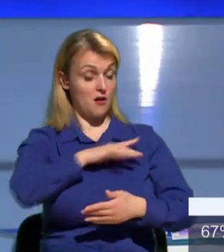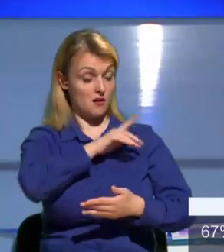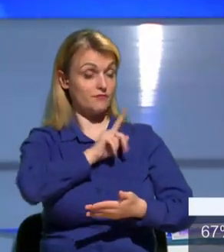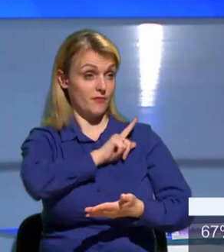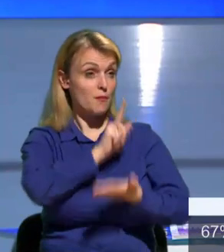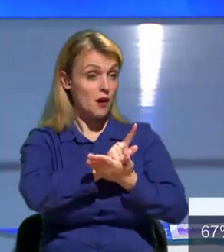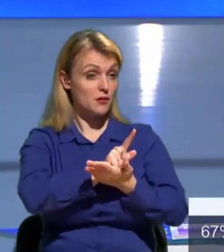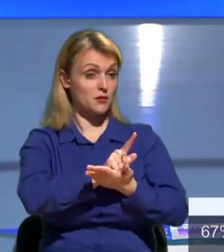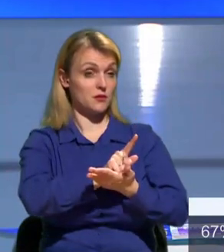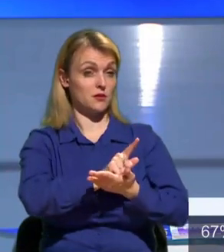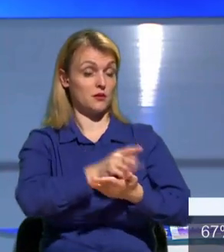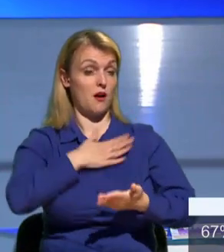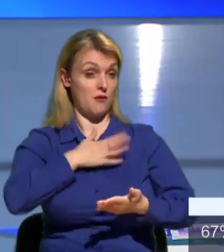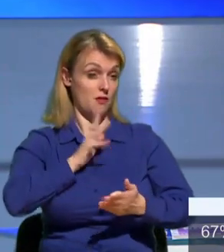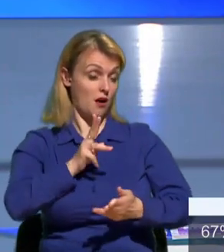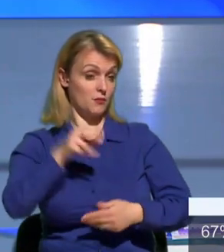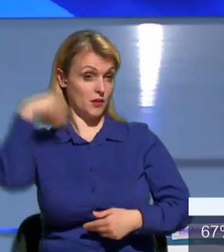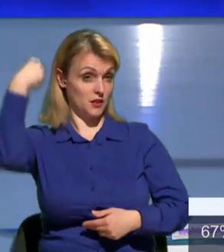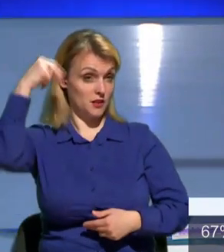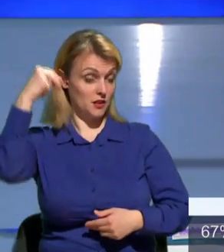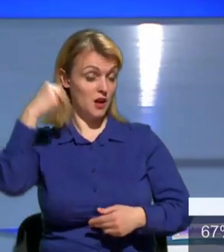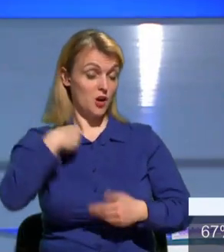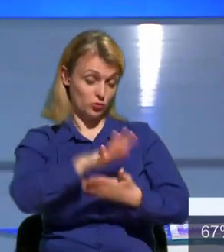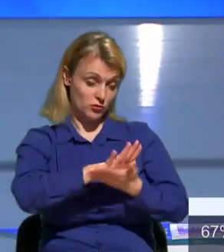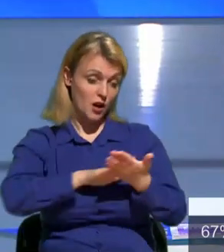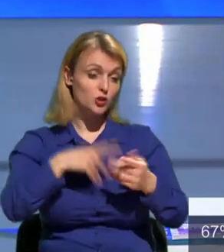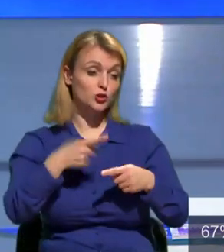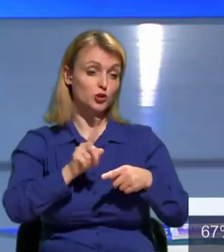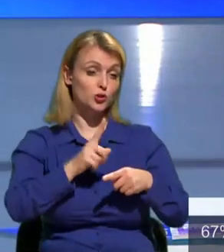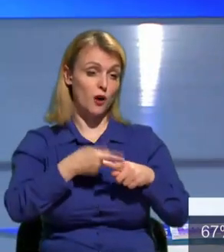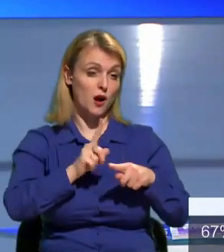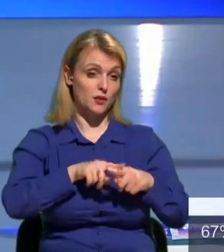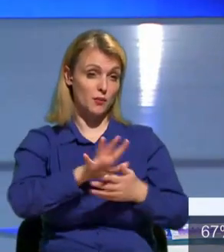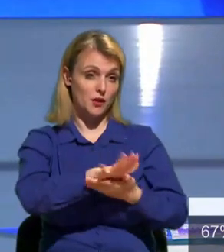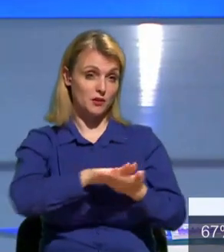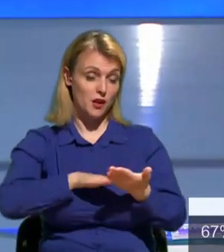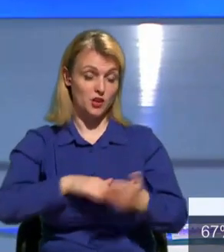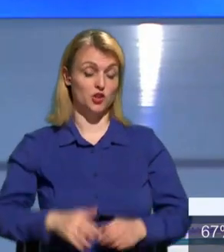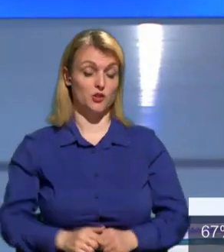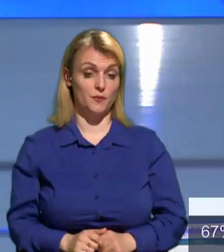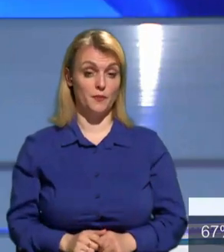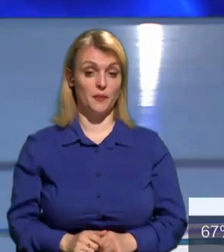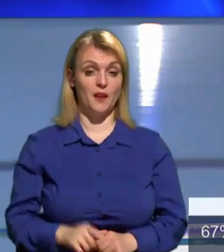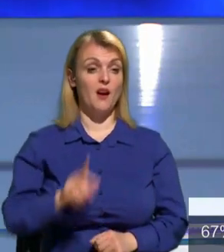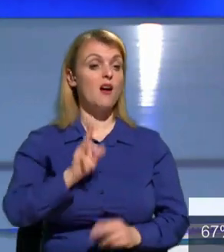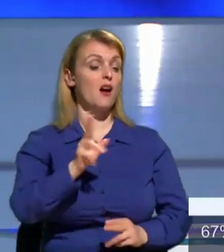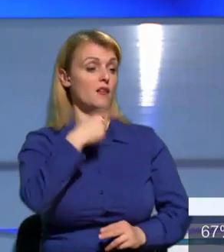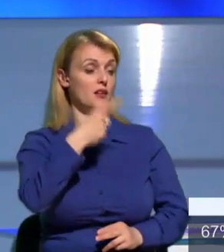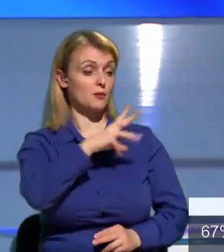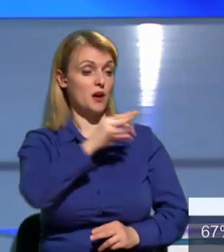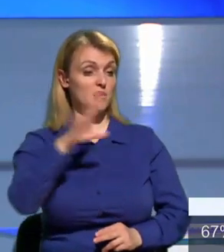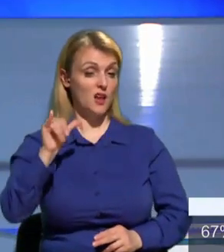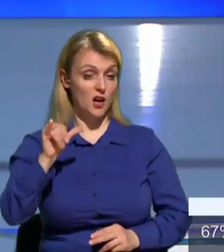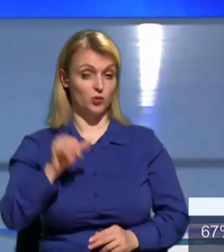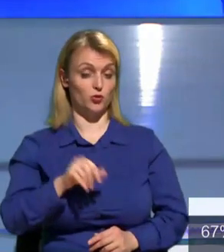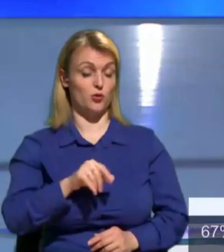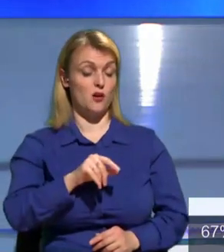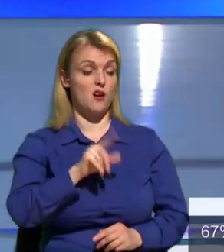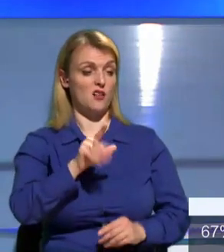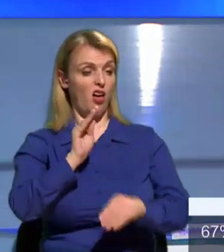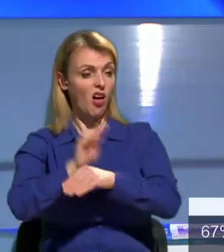это сохранить дальше. Конечно, с риторикой команды Майя Санду, что сепаратисты и так далее – это